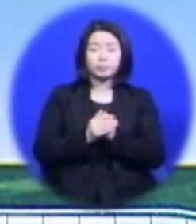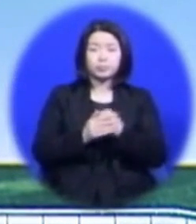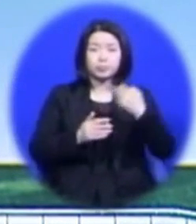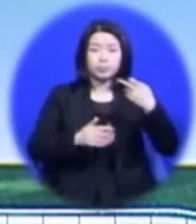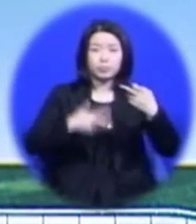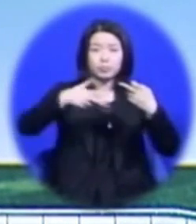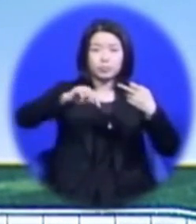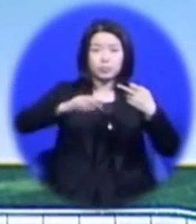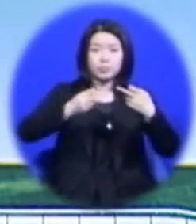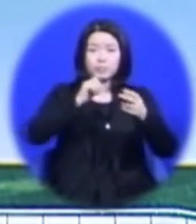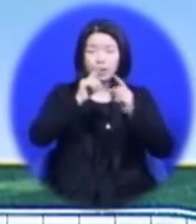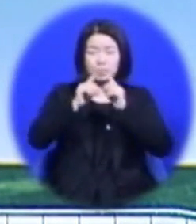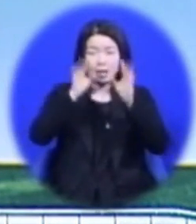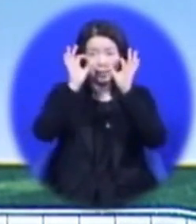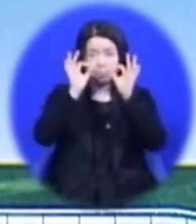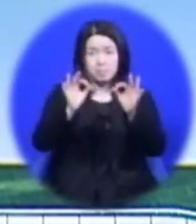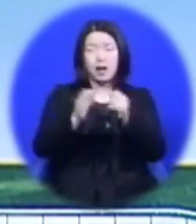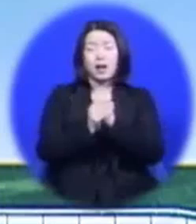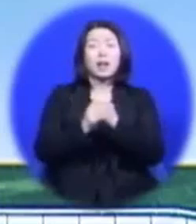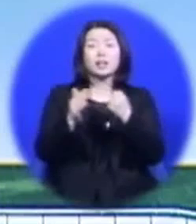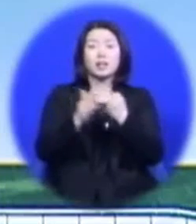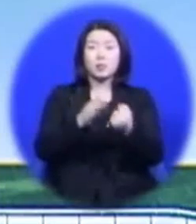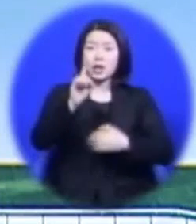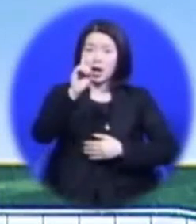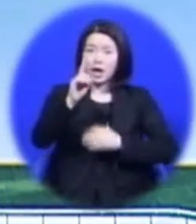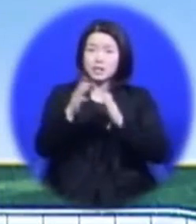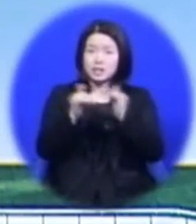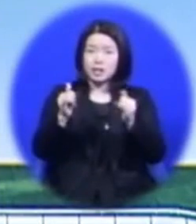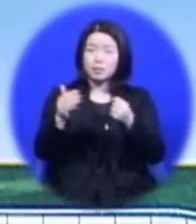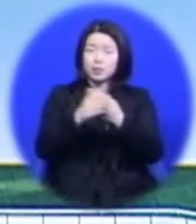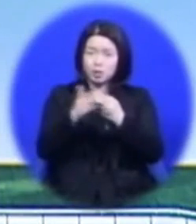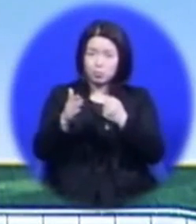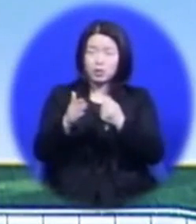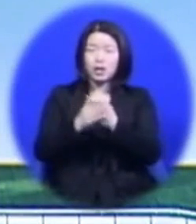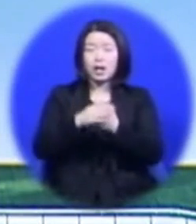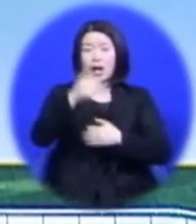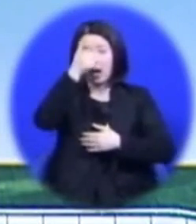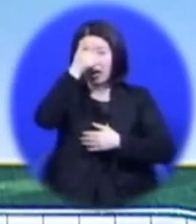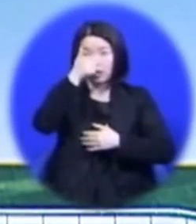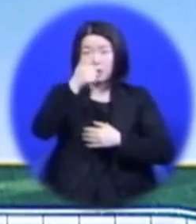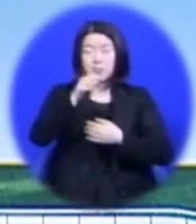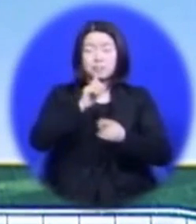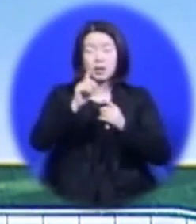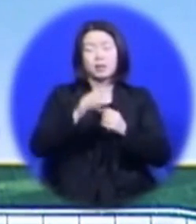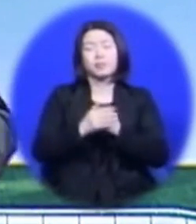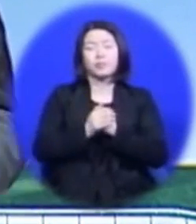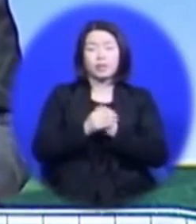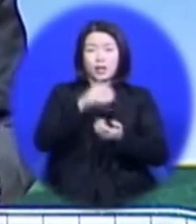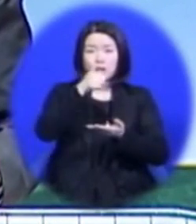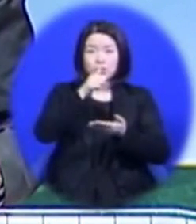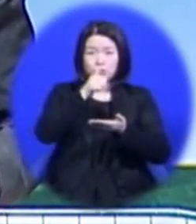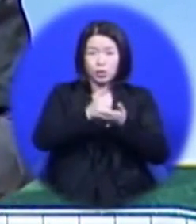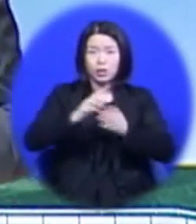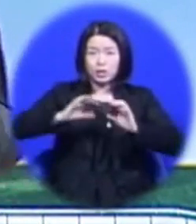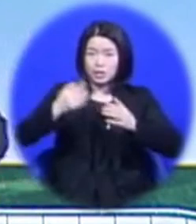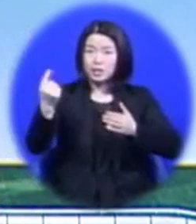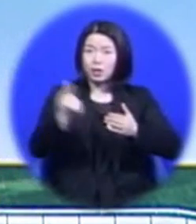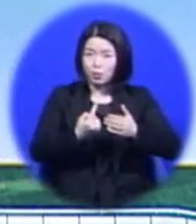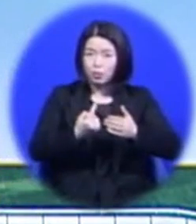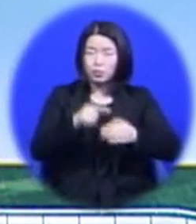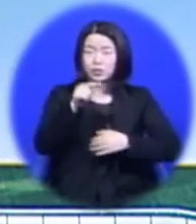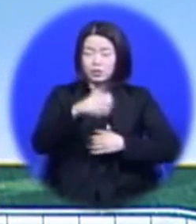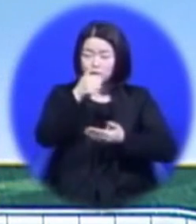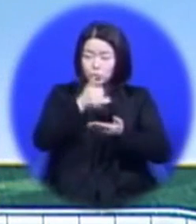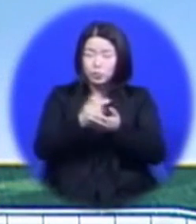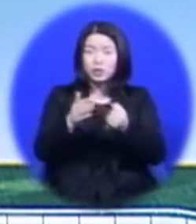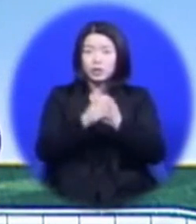12절 말씀을 보십시다. 그러므로 한 사람으로 말미암아 아담입니다. 죄가 세상에 들어왔고 또 그 죄로